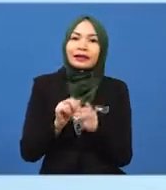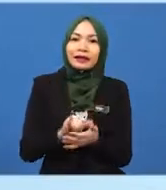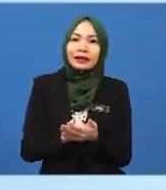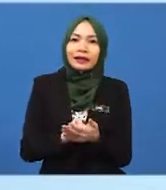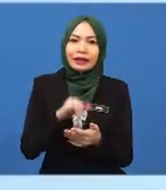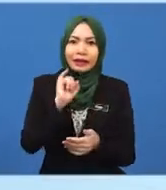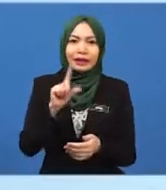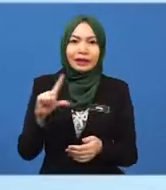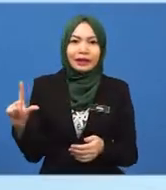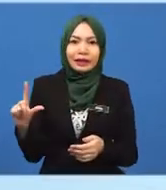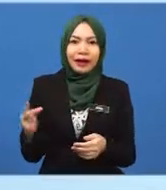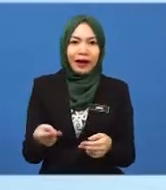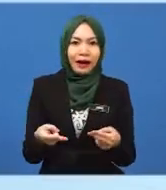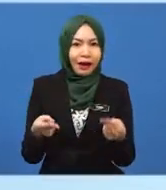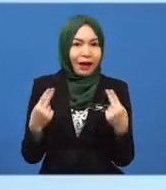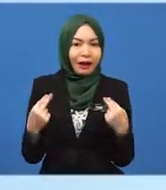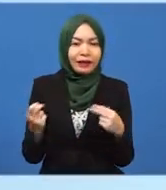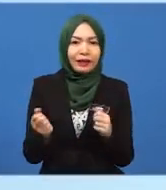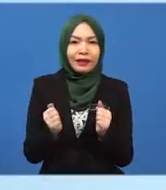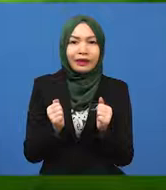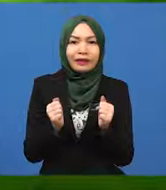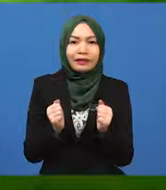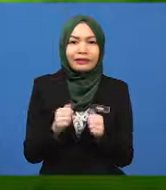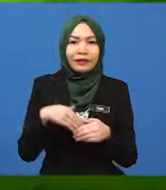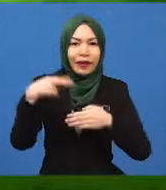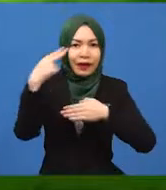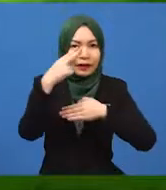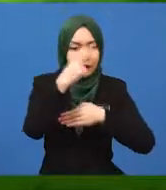di hadapan frasa nama.